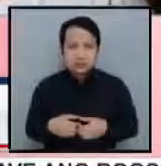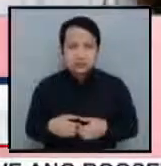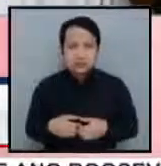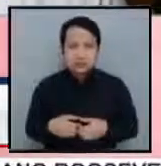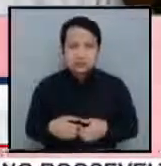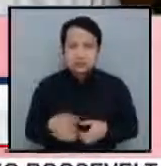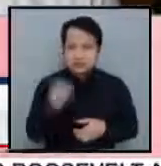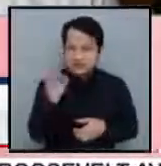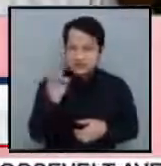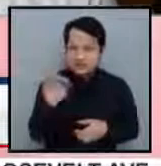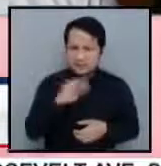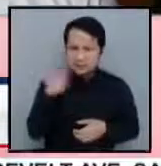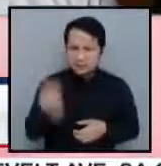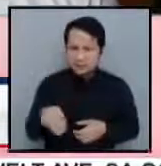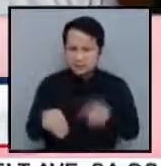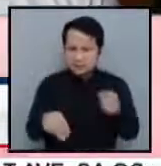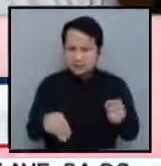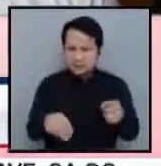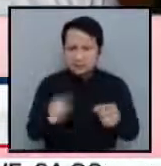90% ganun po.